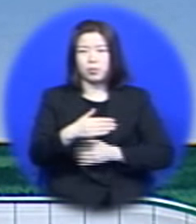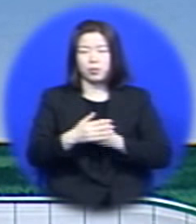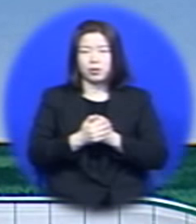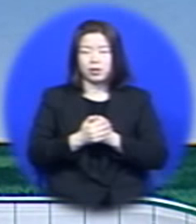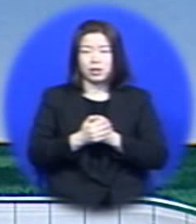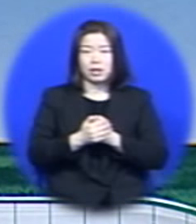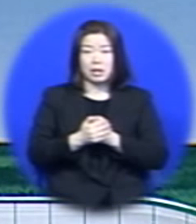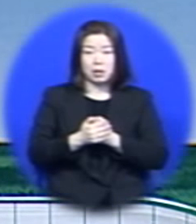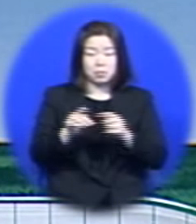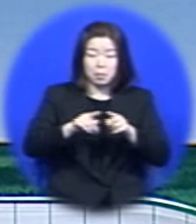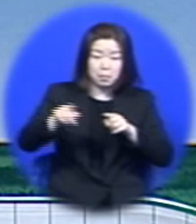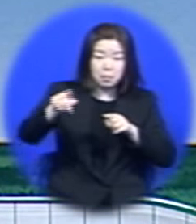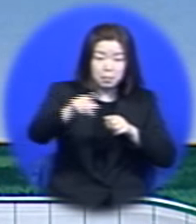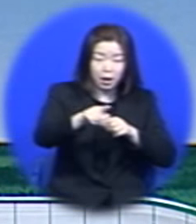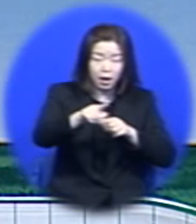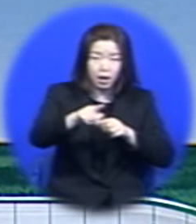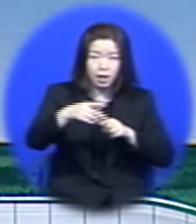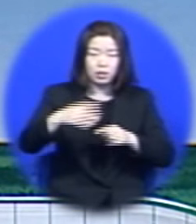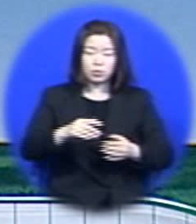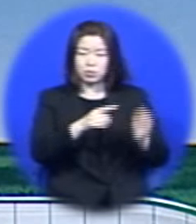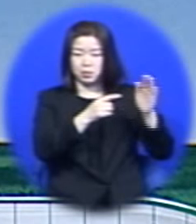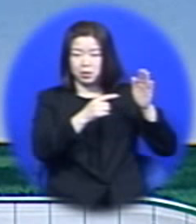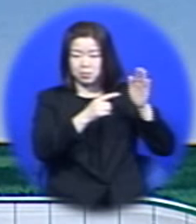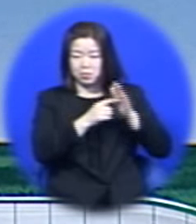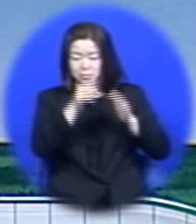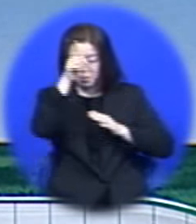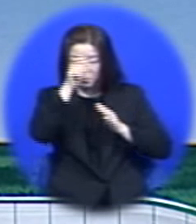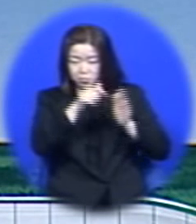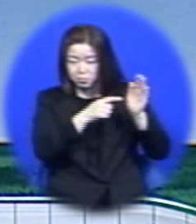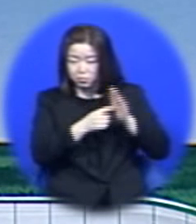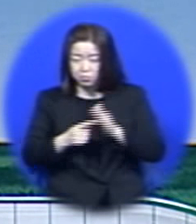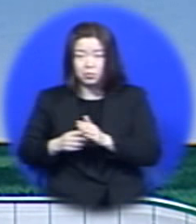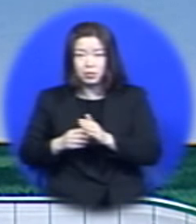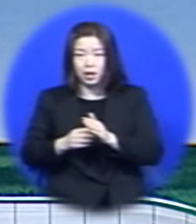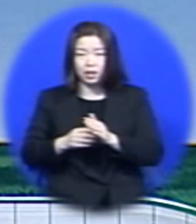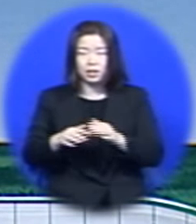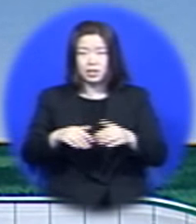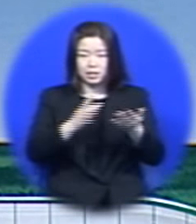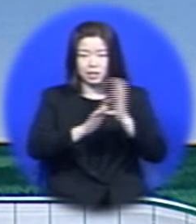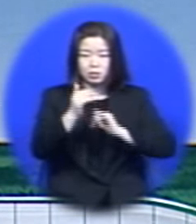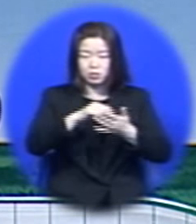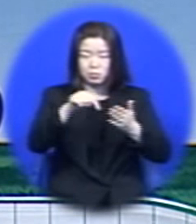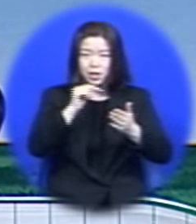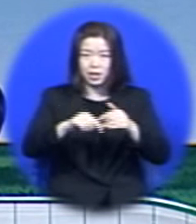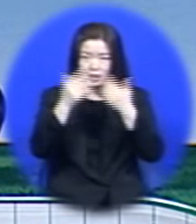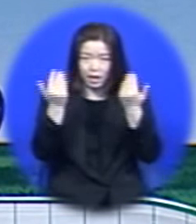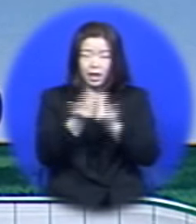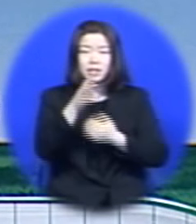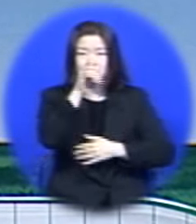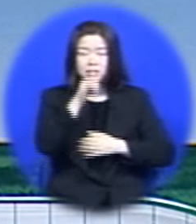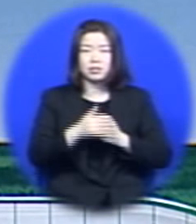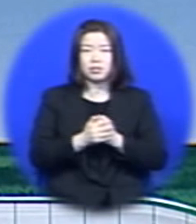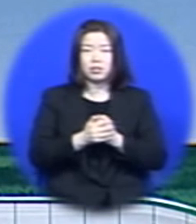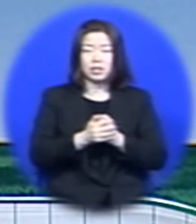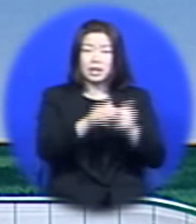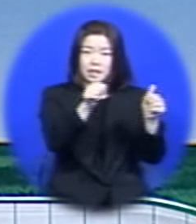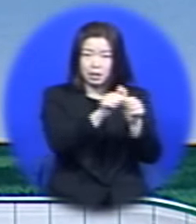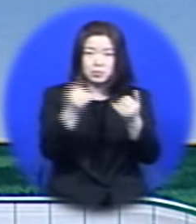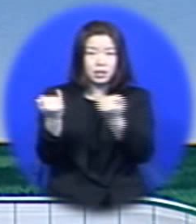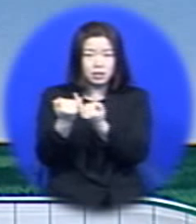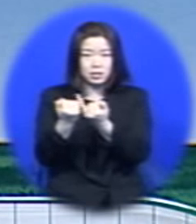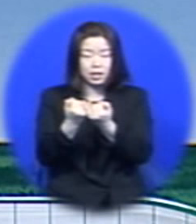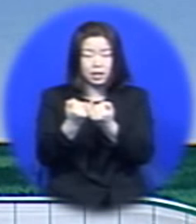진보주의자, 보수주의자 다 예수님 안에 다 있습니다. 남자, 여자, 뭐